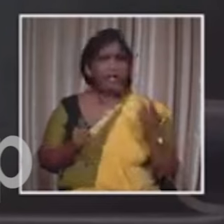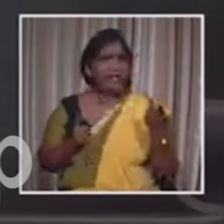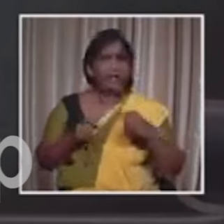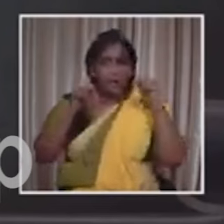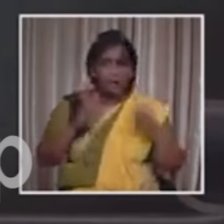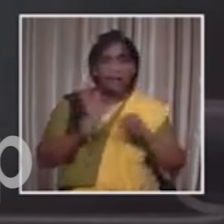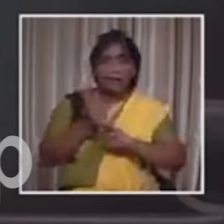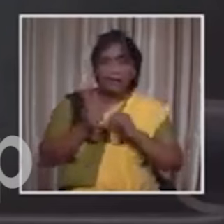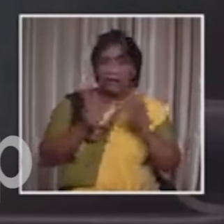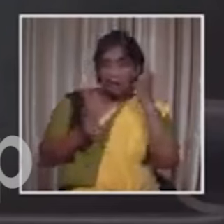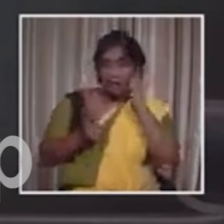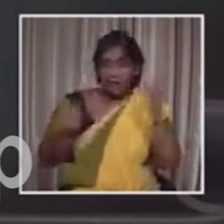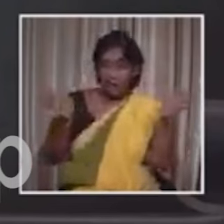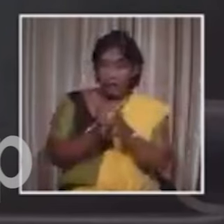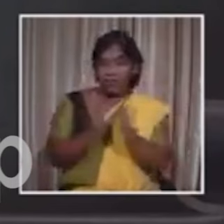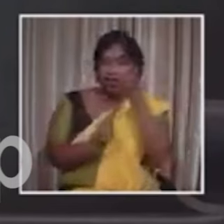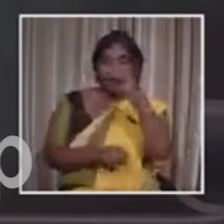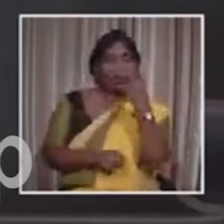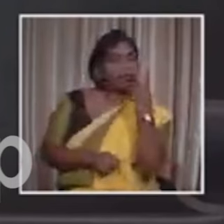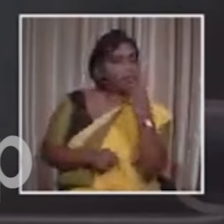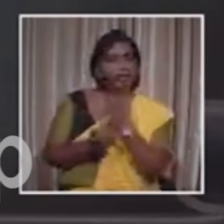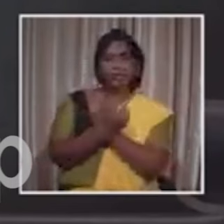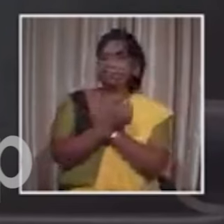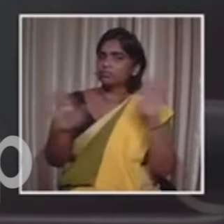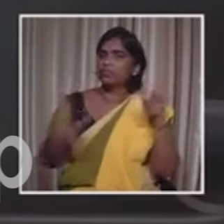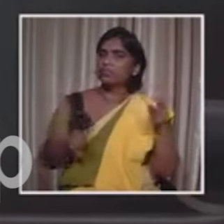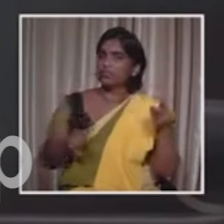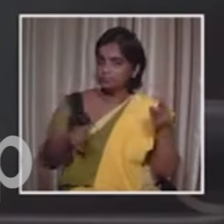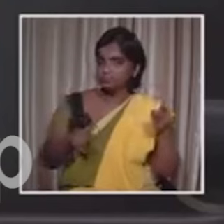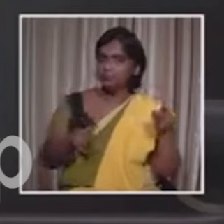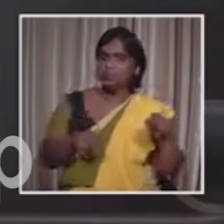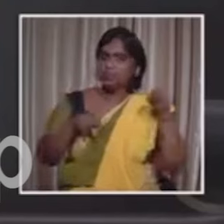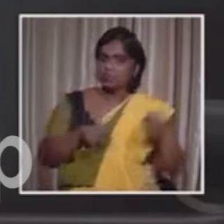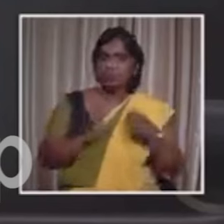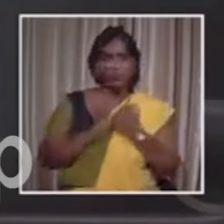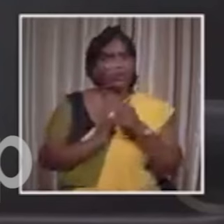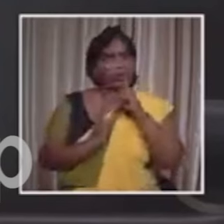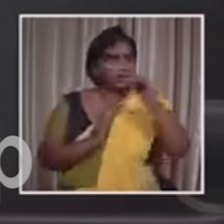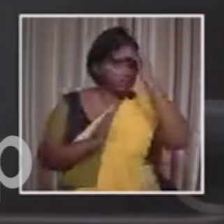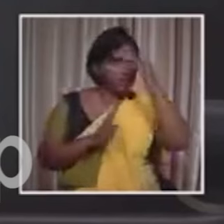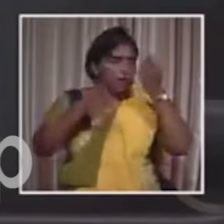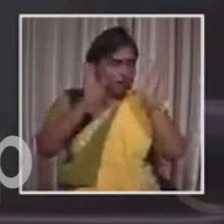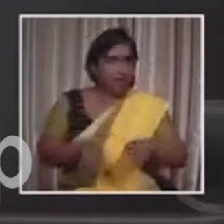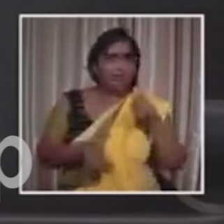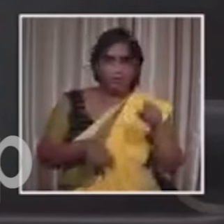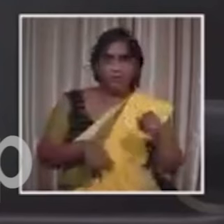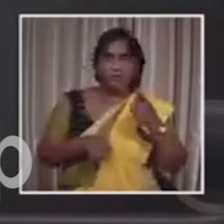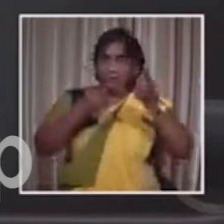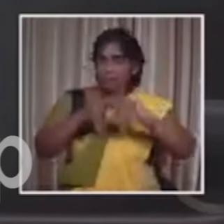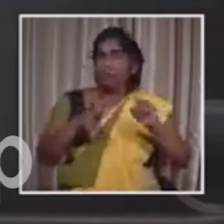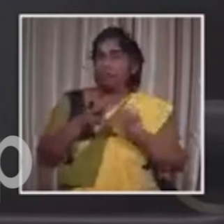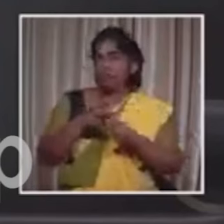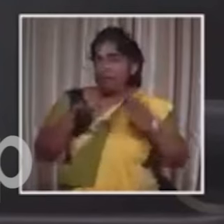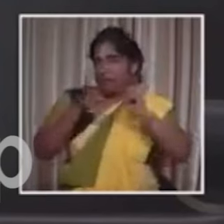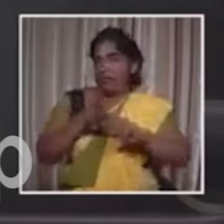කරපු දෙන්නෙක්ව නිදොස් කොට නිදාස් කරලා තියෙනවා. ගරු කතානායකතුමනි අවසන් කරන්න. ඊළඟ කාරණාව තමයි එහෙම